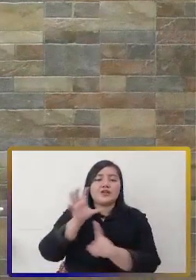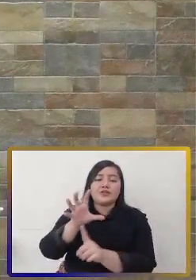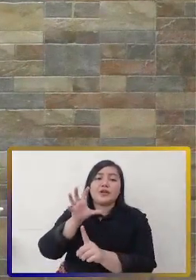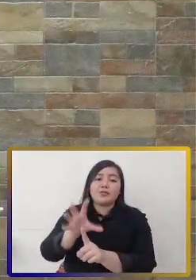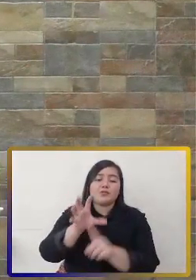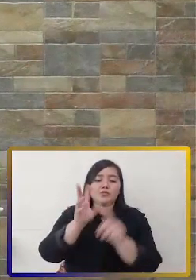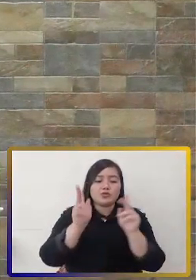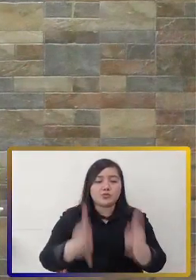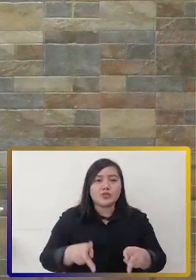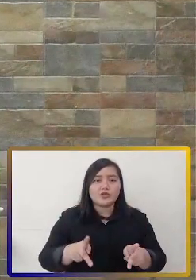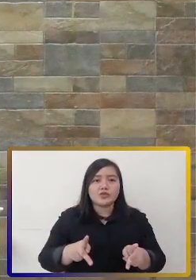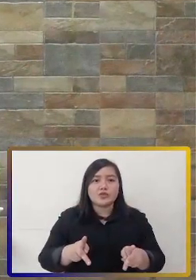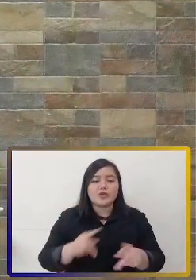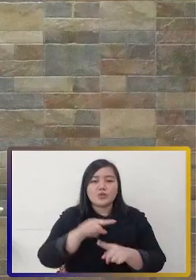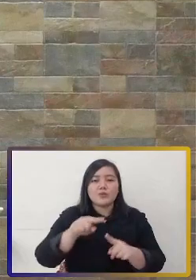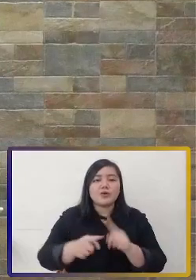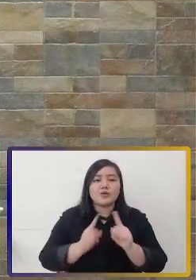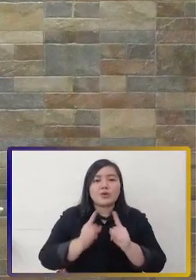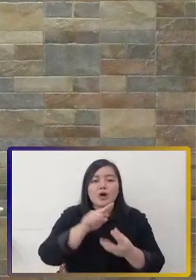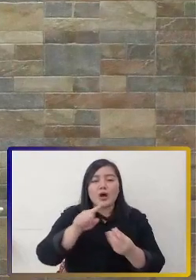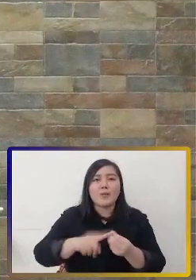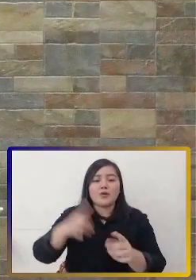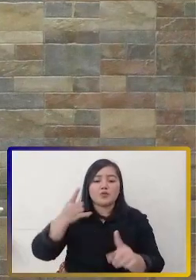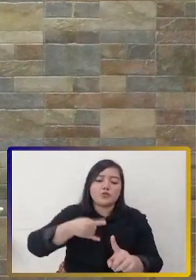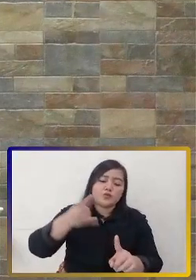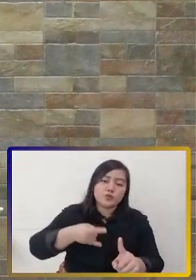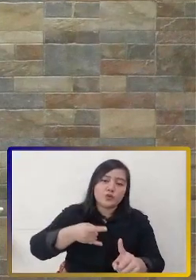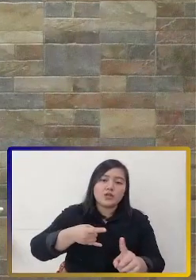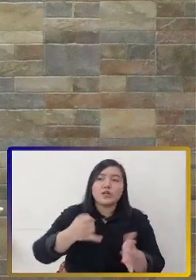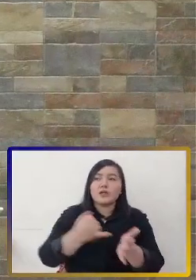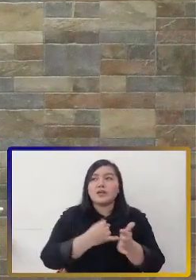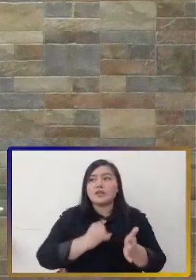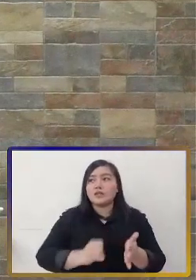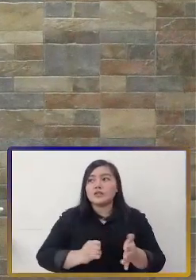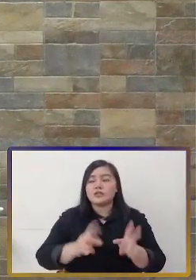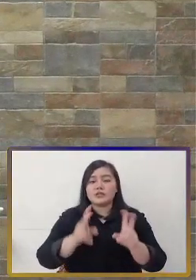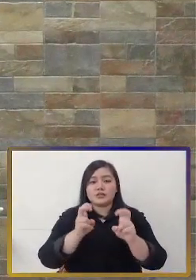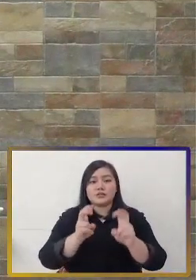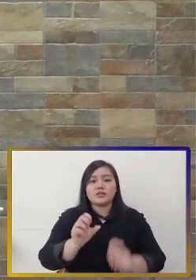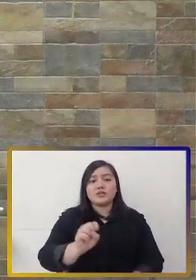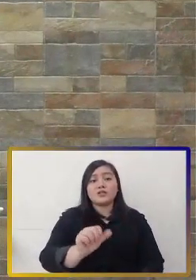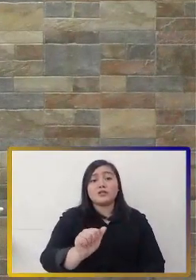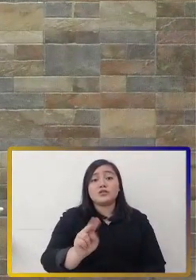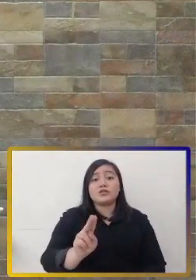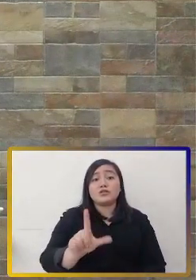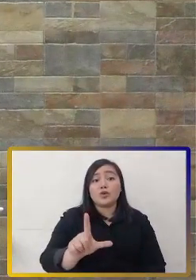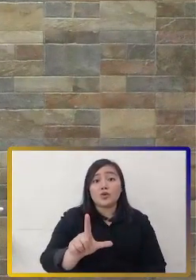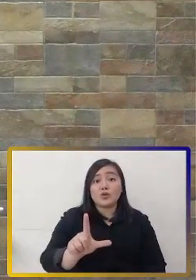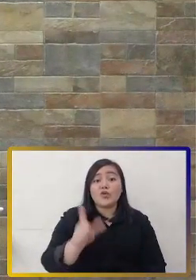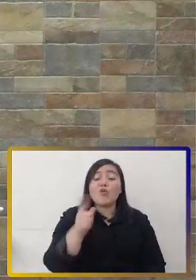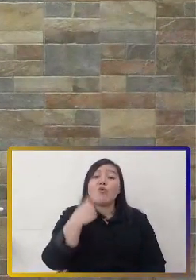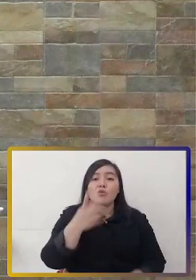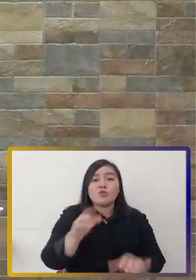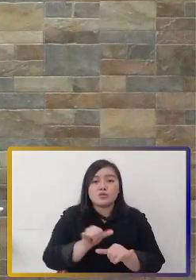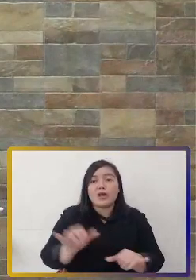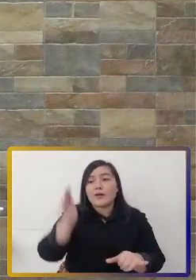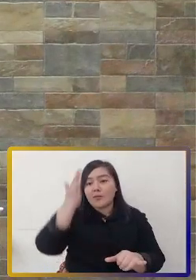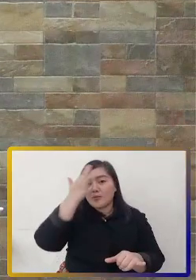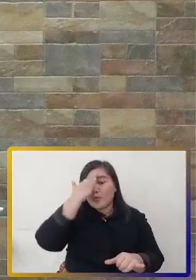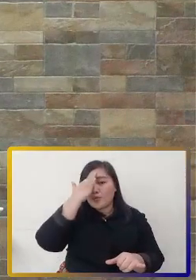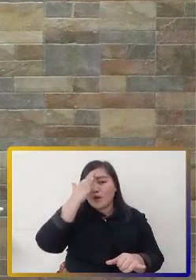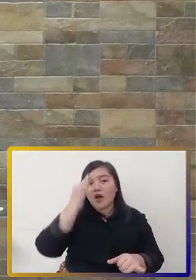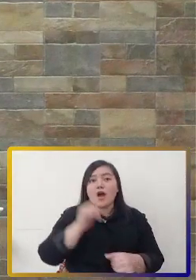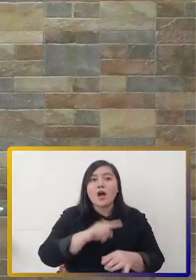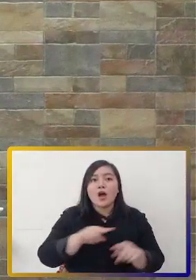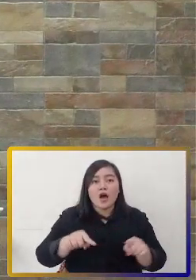concerned is none other than Saul, which is known as the Apostle Paul. You see, siya po